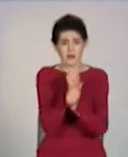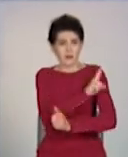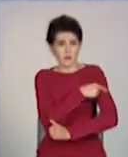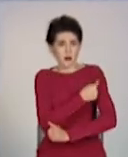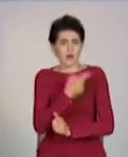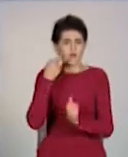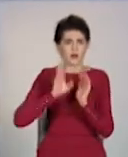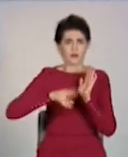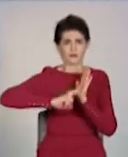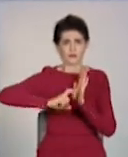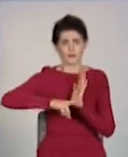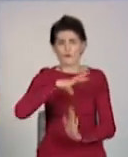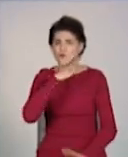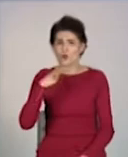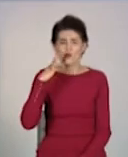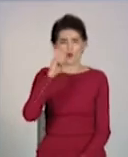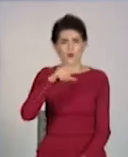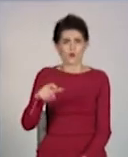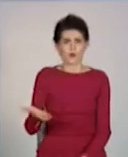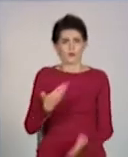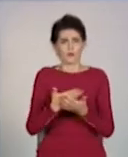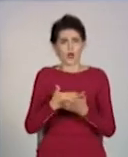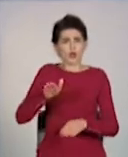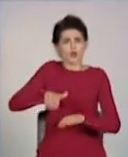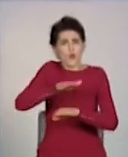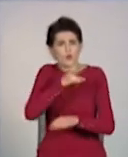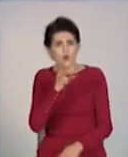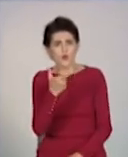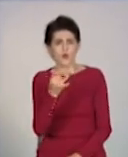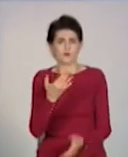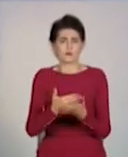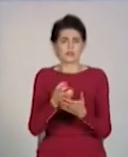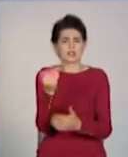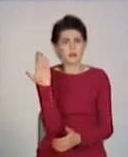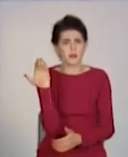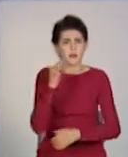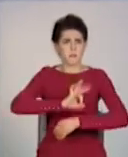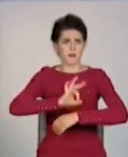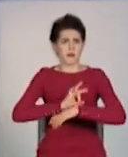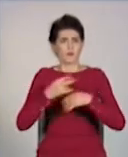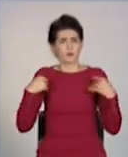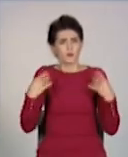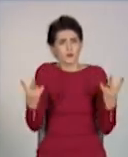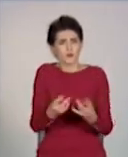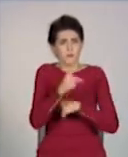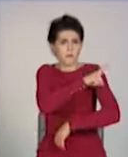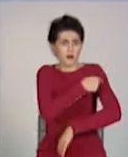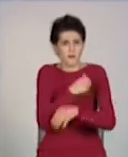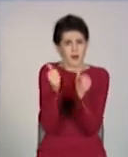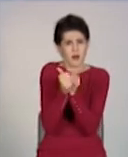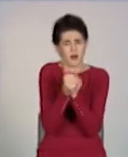остановку. Ну, зачем это делать? С моими ногами, с моей спиной желательно, чтобы они останавливались. Всего 3